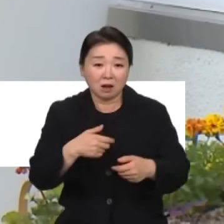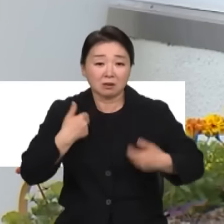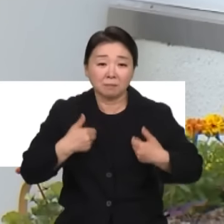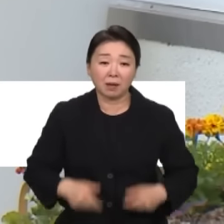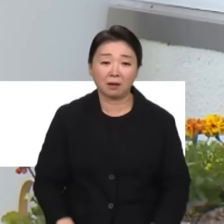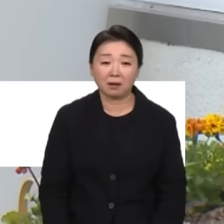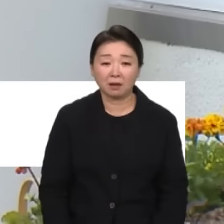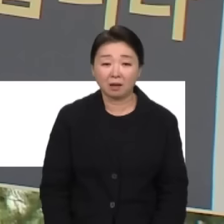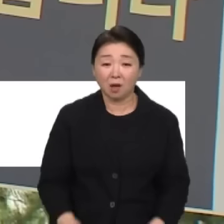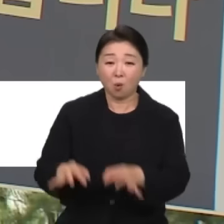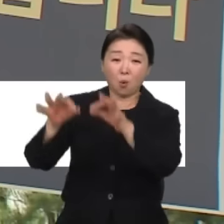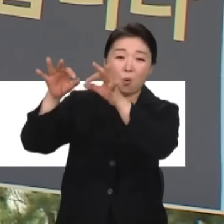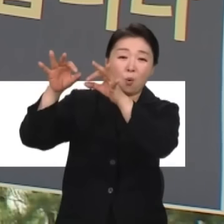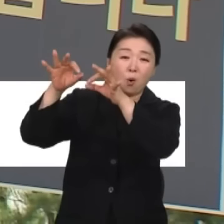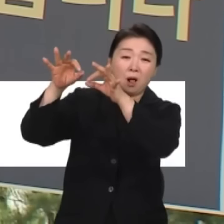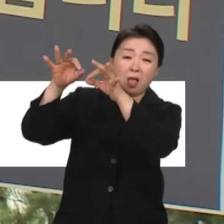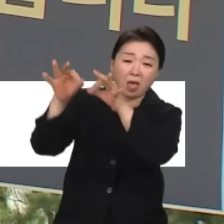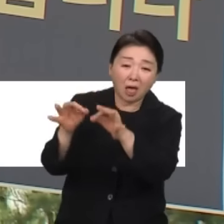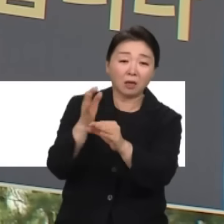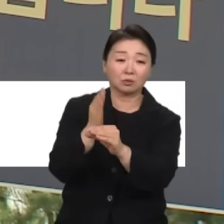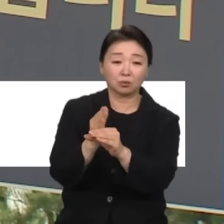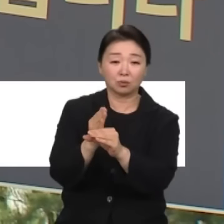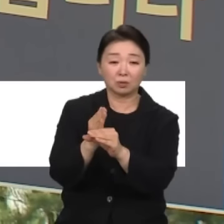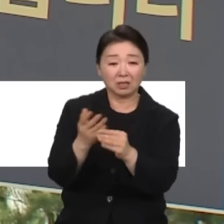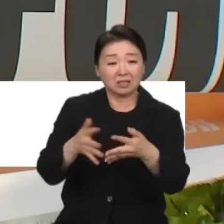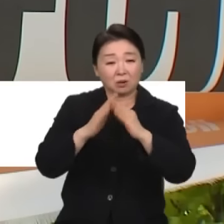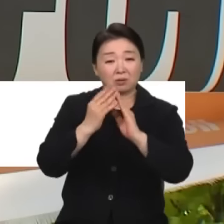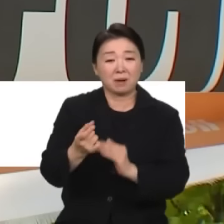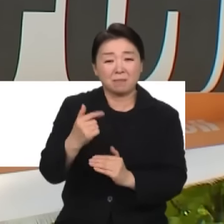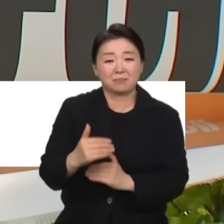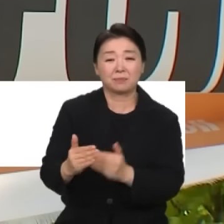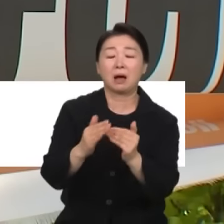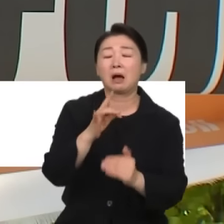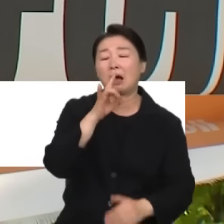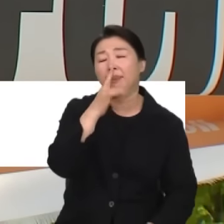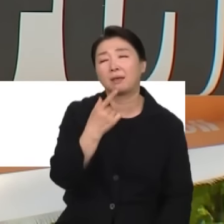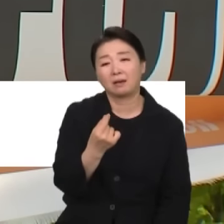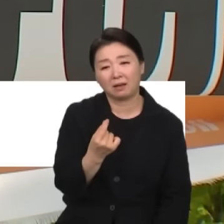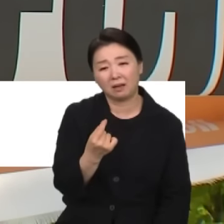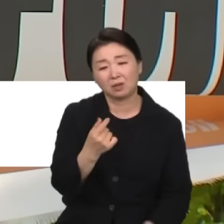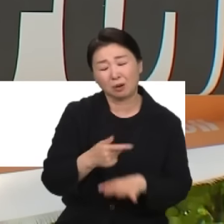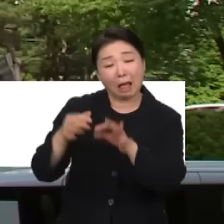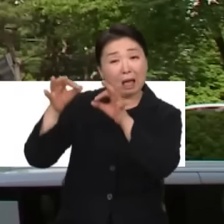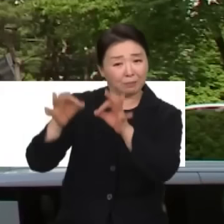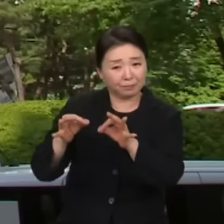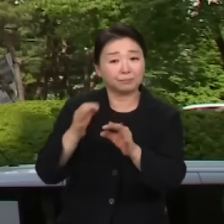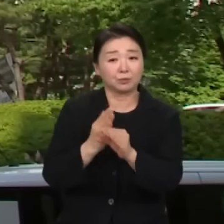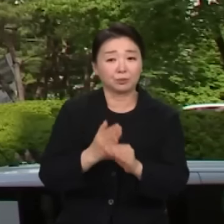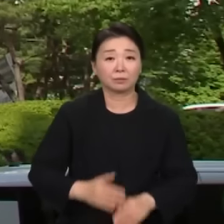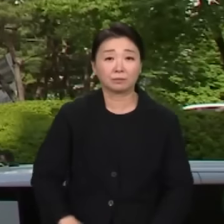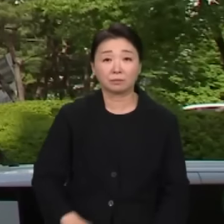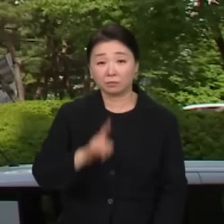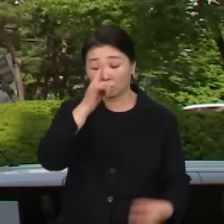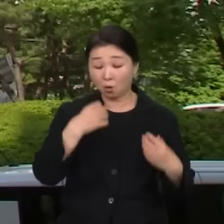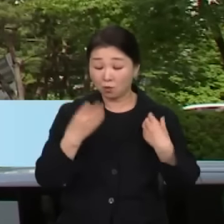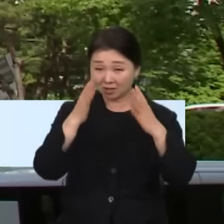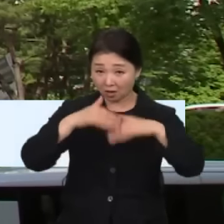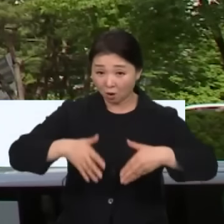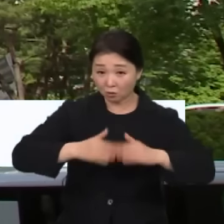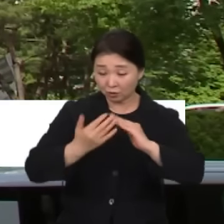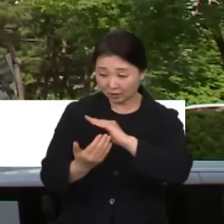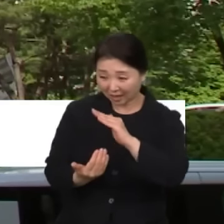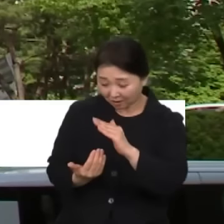조금 부합하고 있어요. 재건축이 그렇게 막 빨리 진행은 안 될 것 같으니까 그러지 않을까요? 정부가 재건축 사전